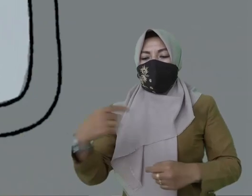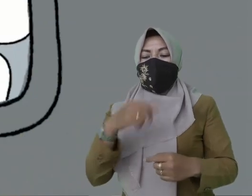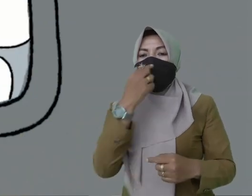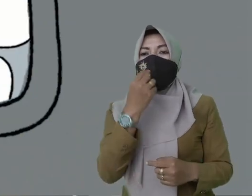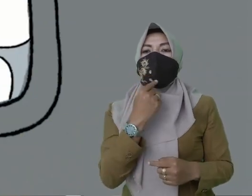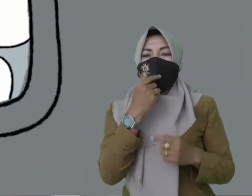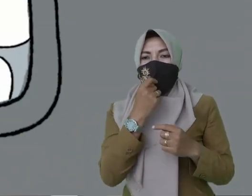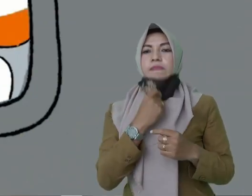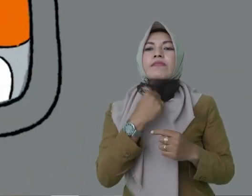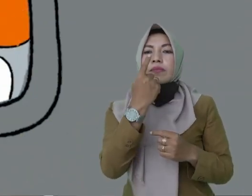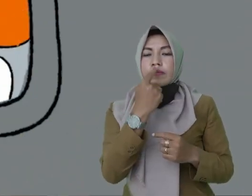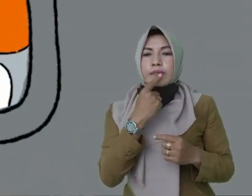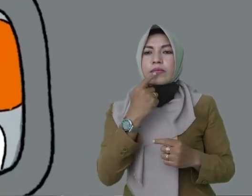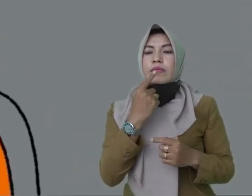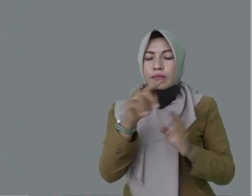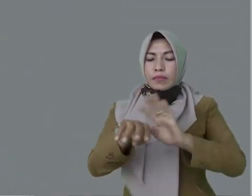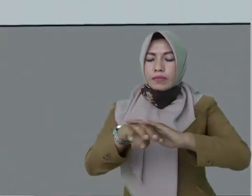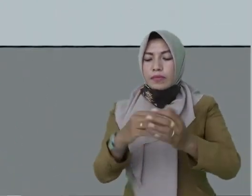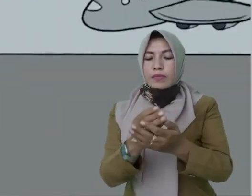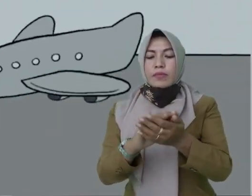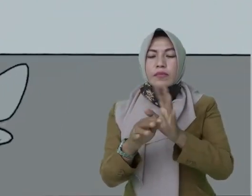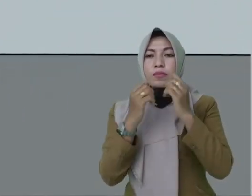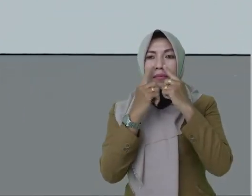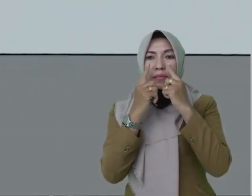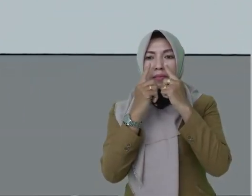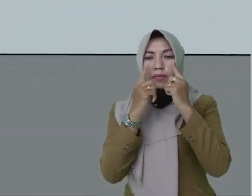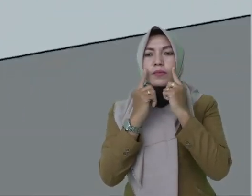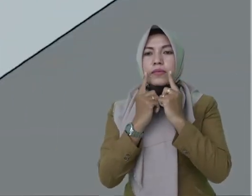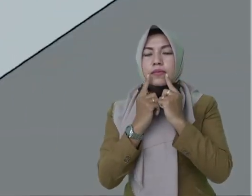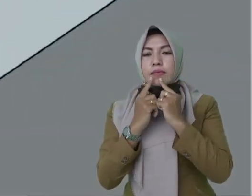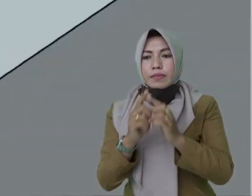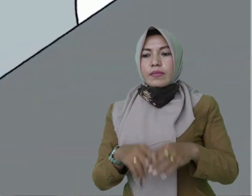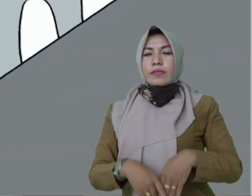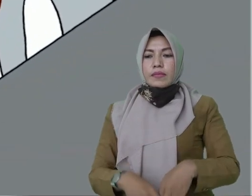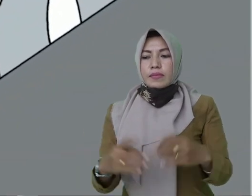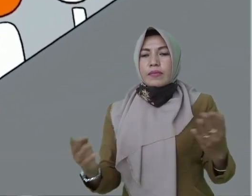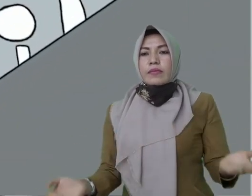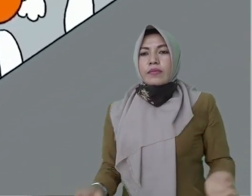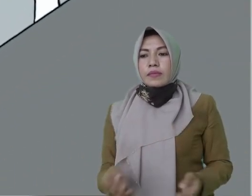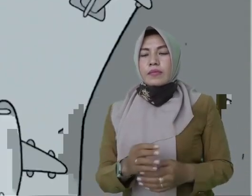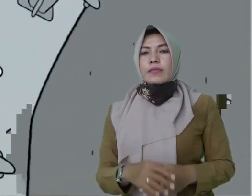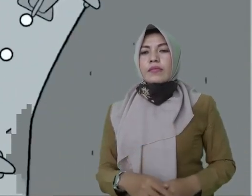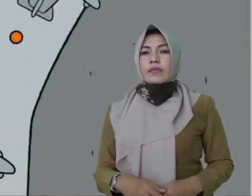menularnya percikan dari hidung, dari mulut, lengket di tangan, lengket di hidung, di mana-mana, oh,